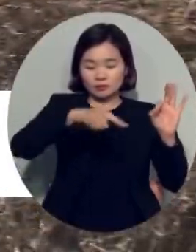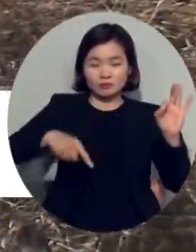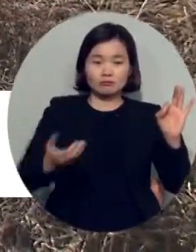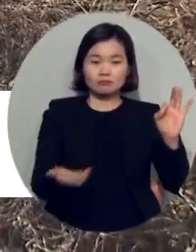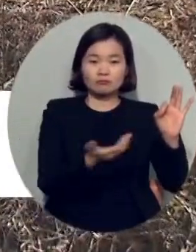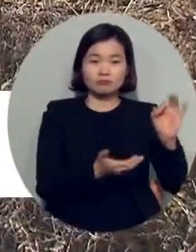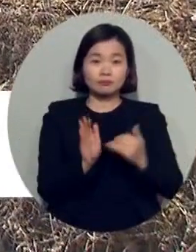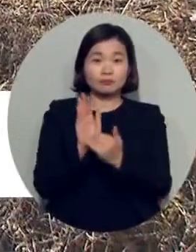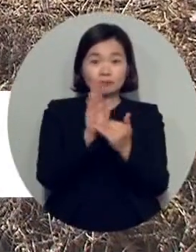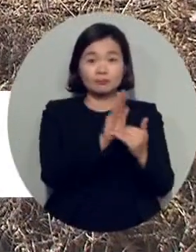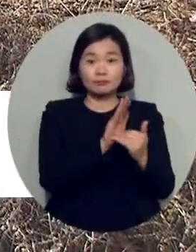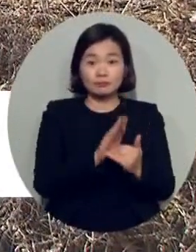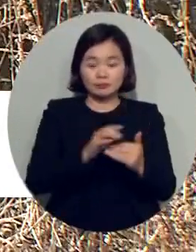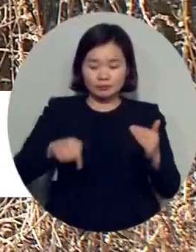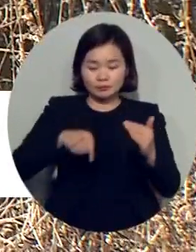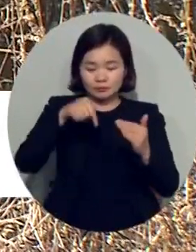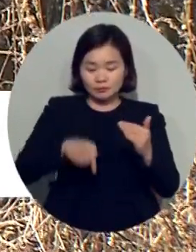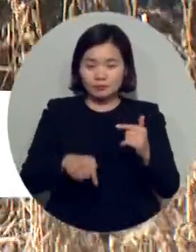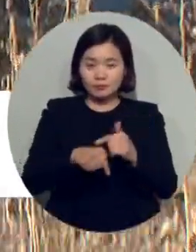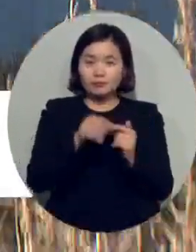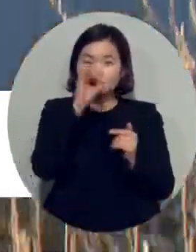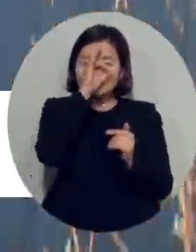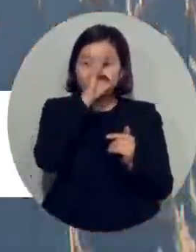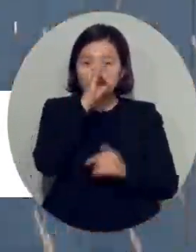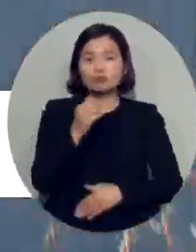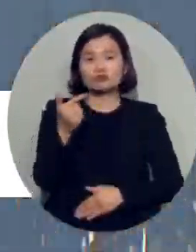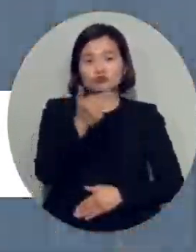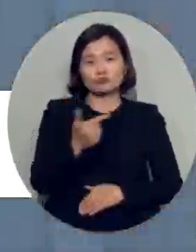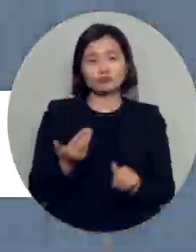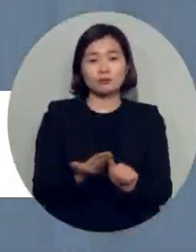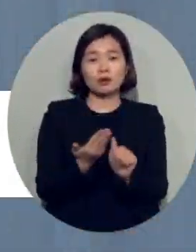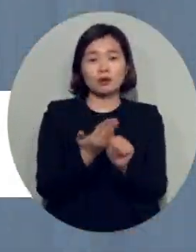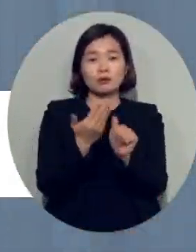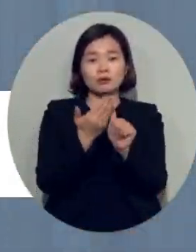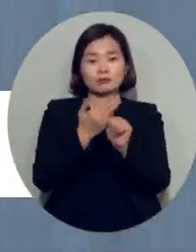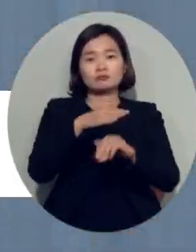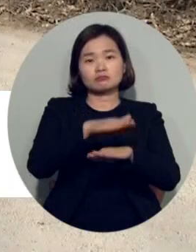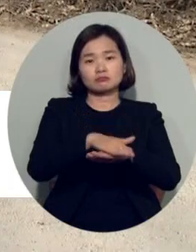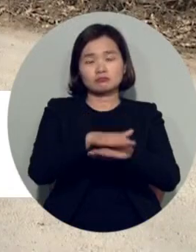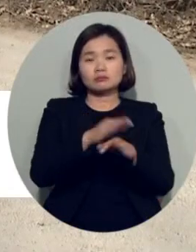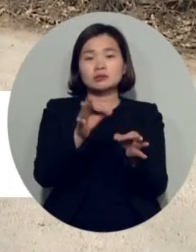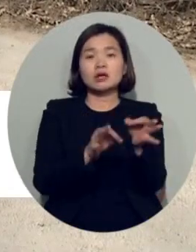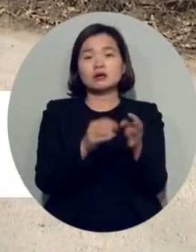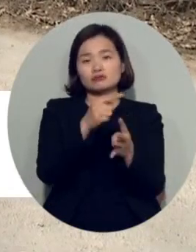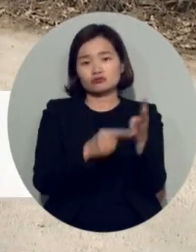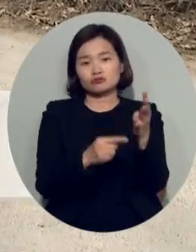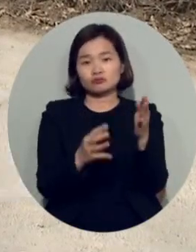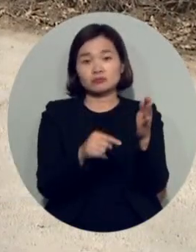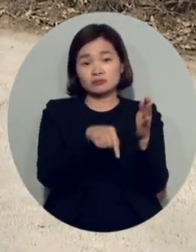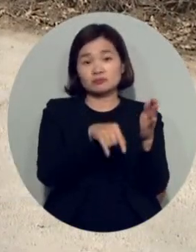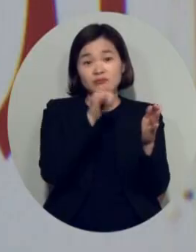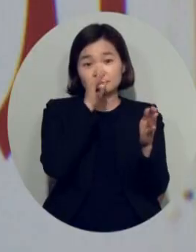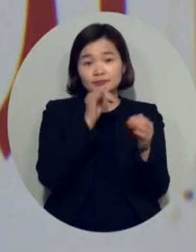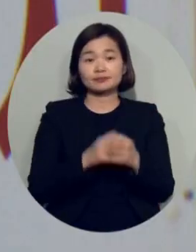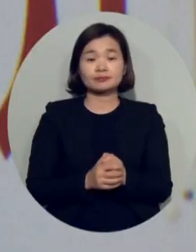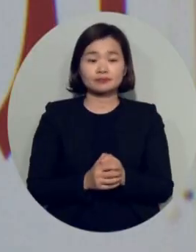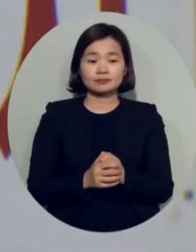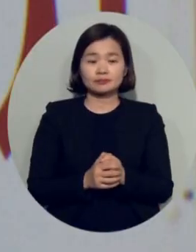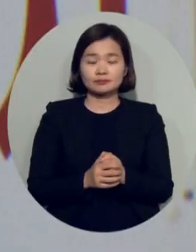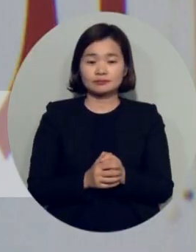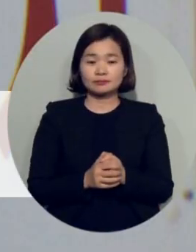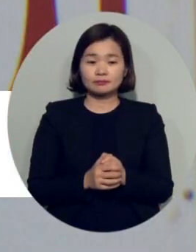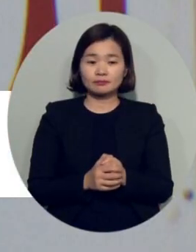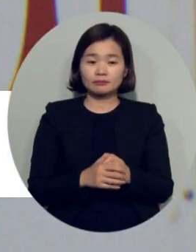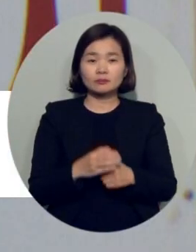명령이 내려진 방역대 안에는 돼지 6천여 마리를 사육하는 상주의 한 농장이 포함돼 있습니다. 지금